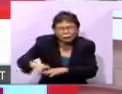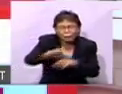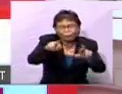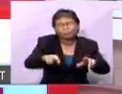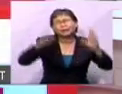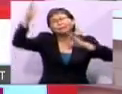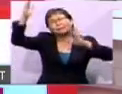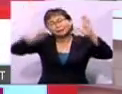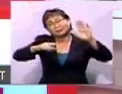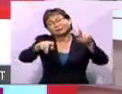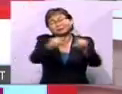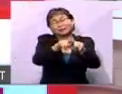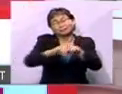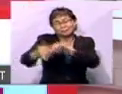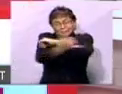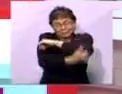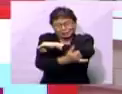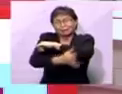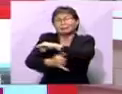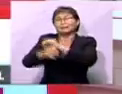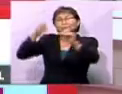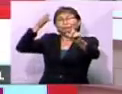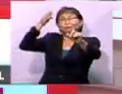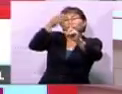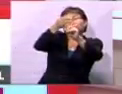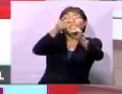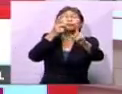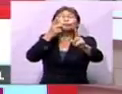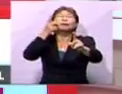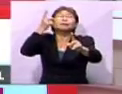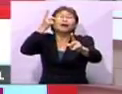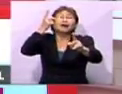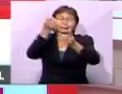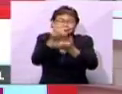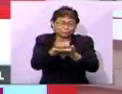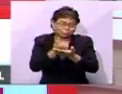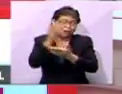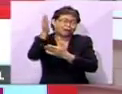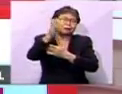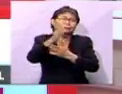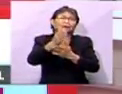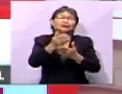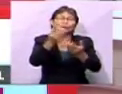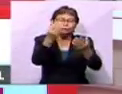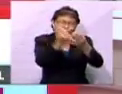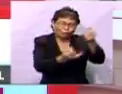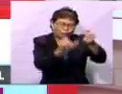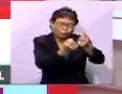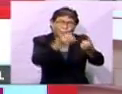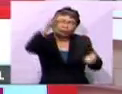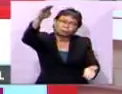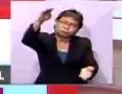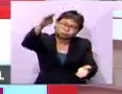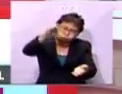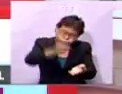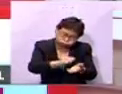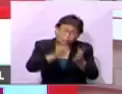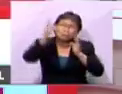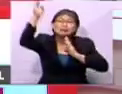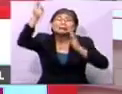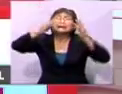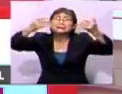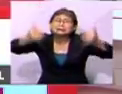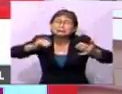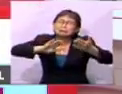Malaysia. Seperti mana negara yang sedang menuju kematangan ekonomi biasanya akan mengalami penurunan kadar kelahiran, dan Malaysia katanya